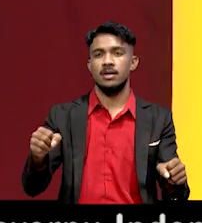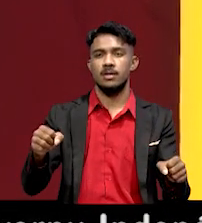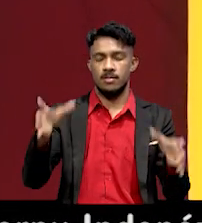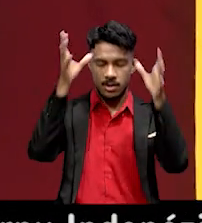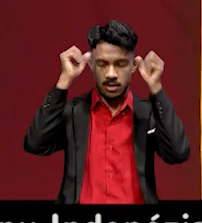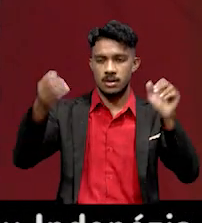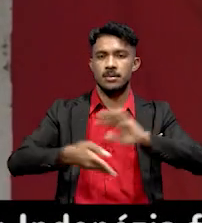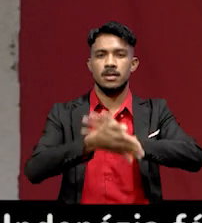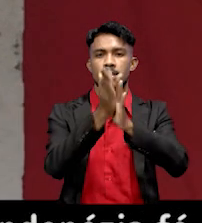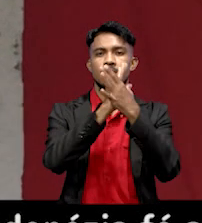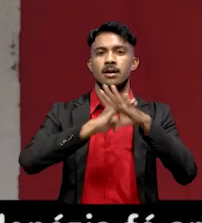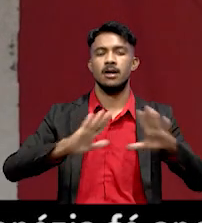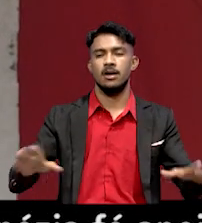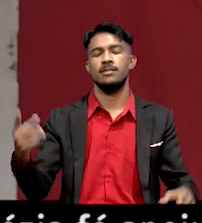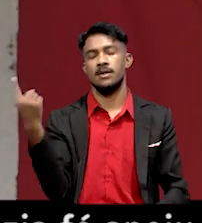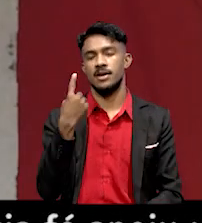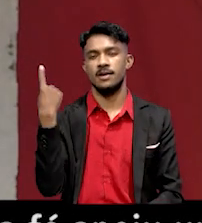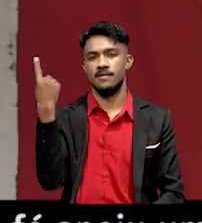na fati.